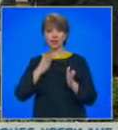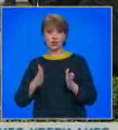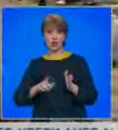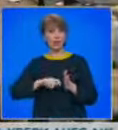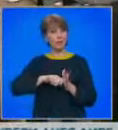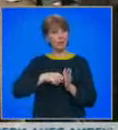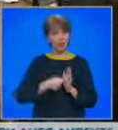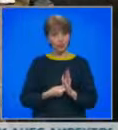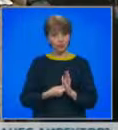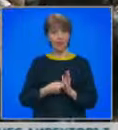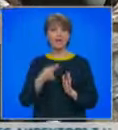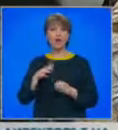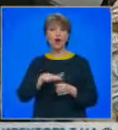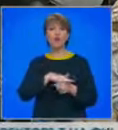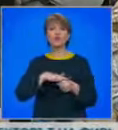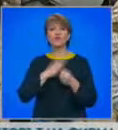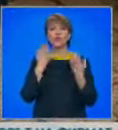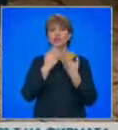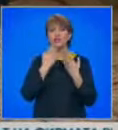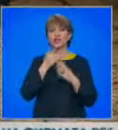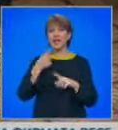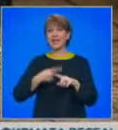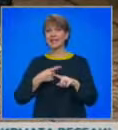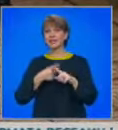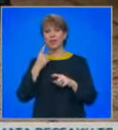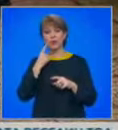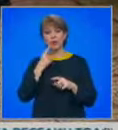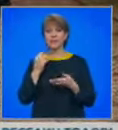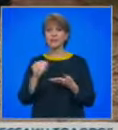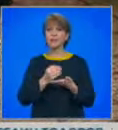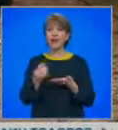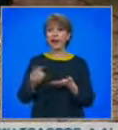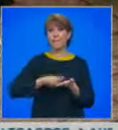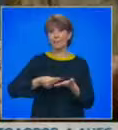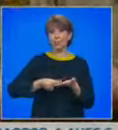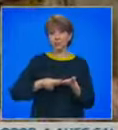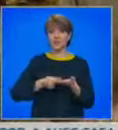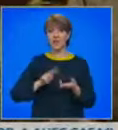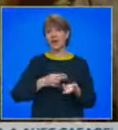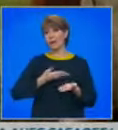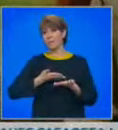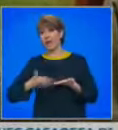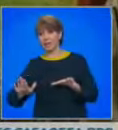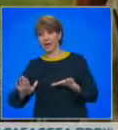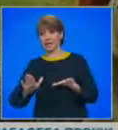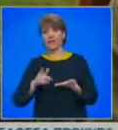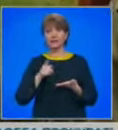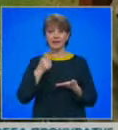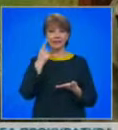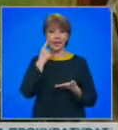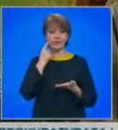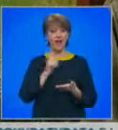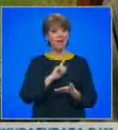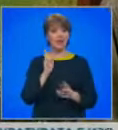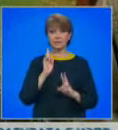родителите в основно училище Христо Ботев, Раковски, бяха събрали подписка за отмяна на тестовете за децата. Не сме съгласни с тестването